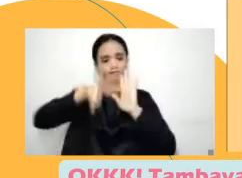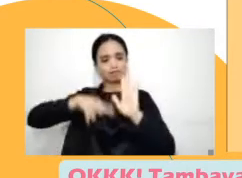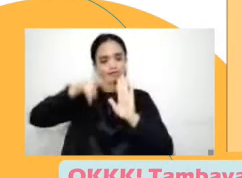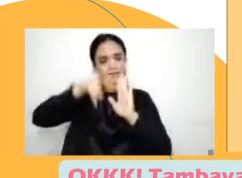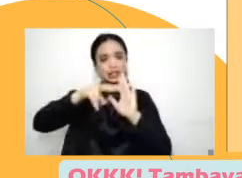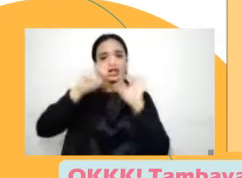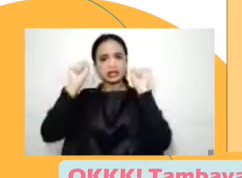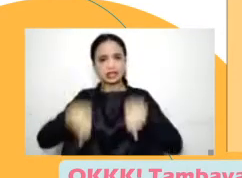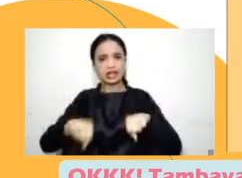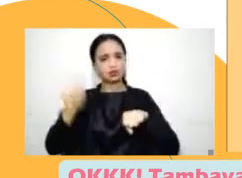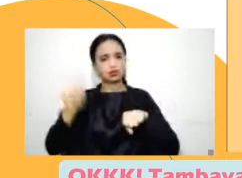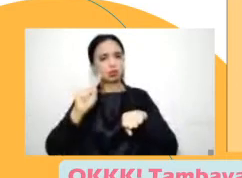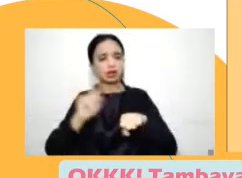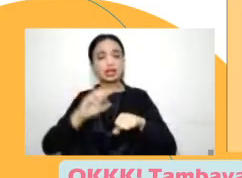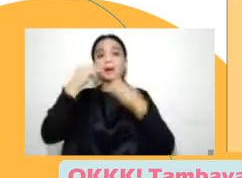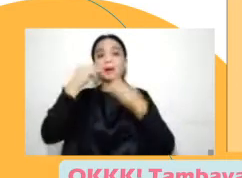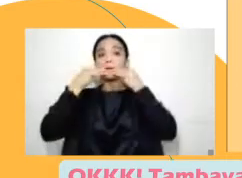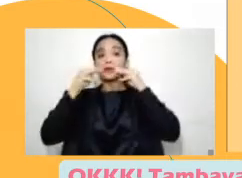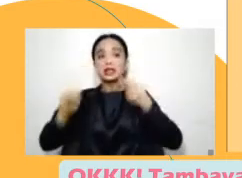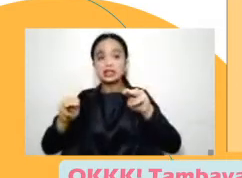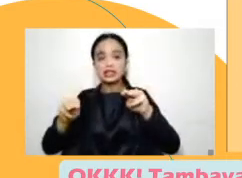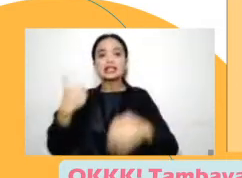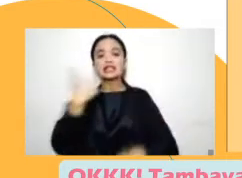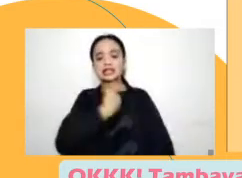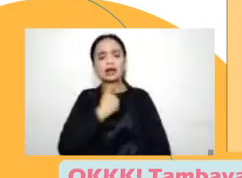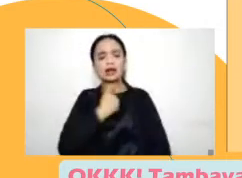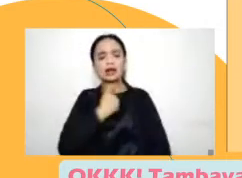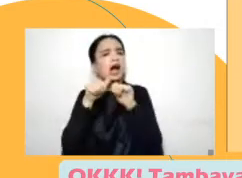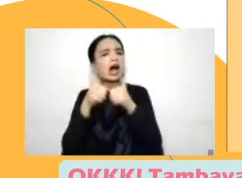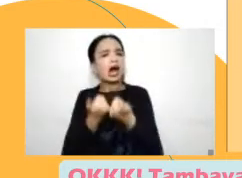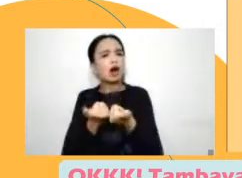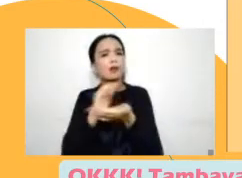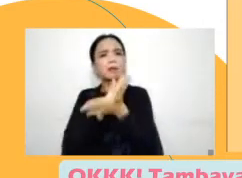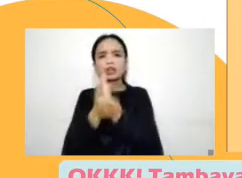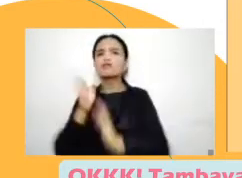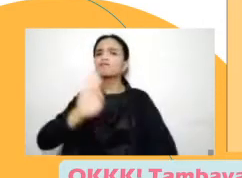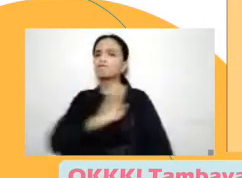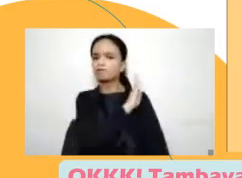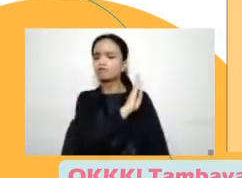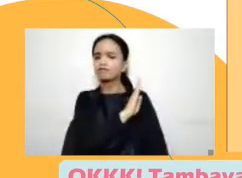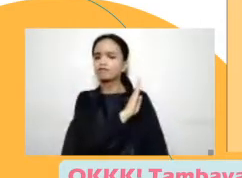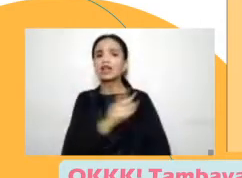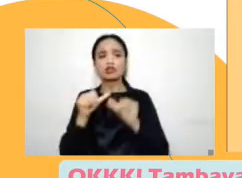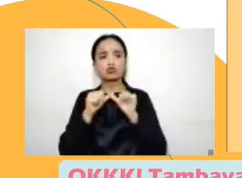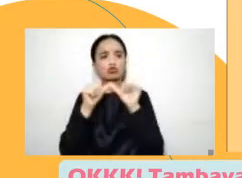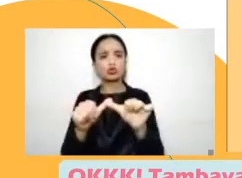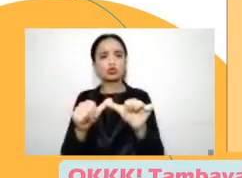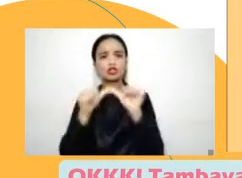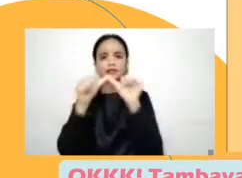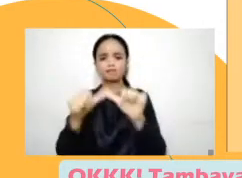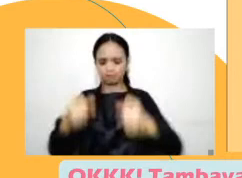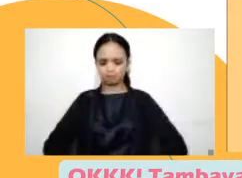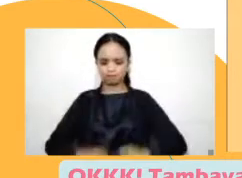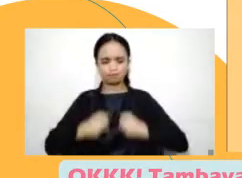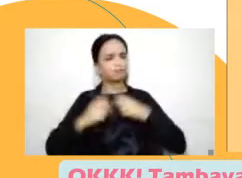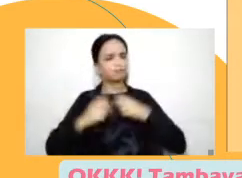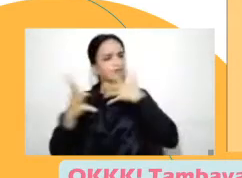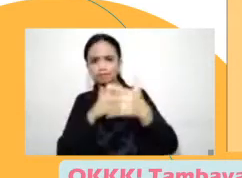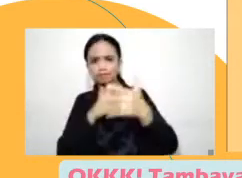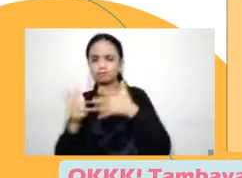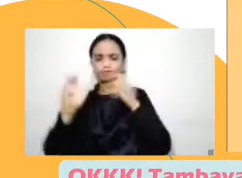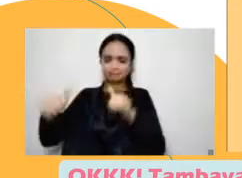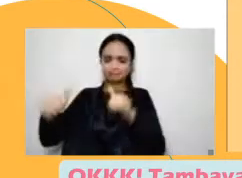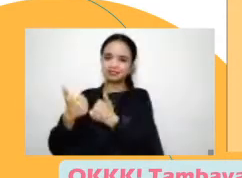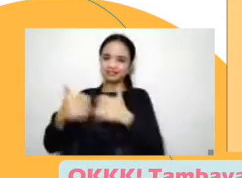ring ipabatid ang mensahe sa iyong sarili kung paano maging matatag at patuloy na bumangon sa mga hamon ng